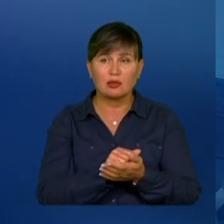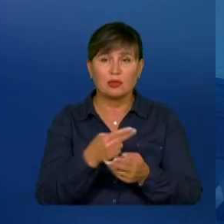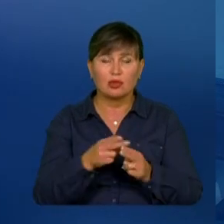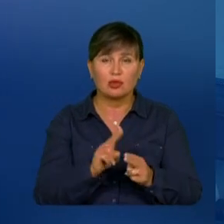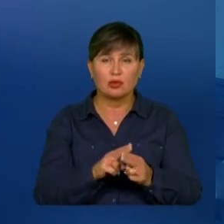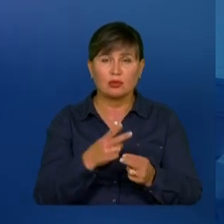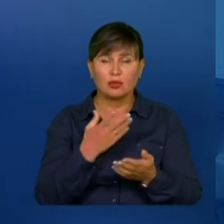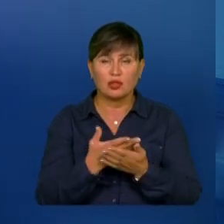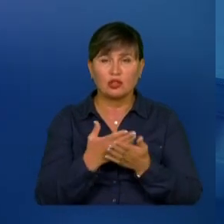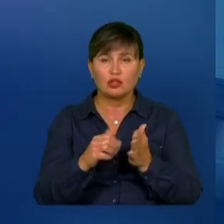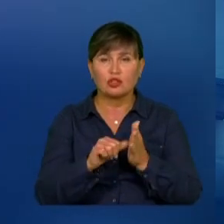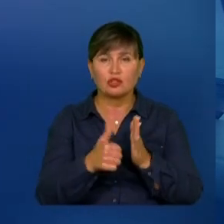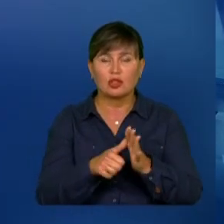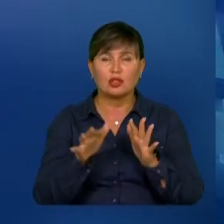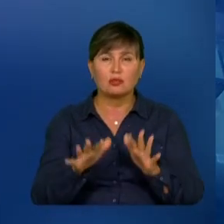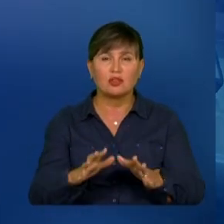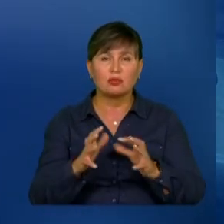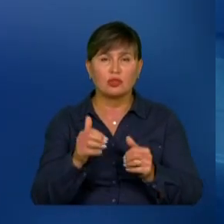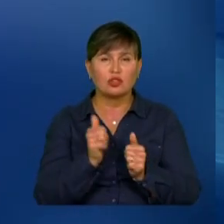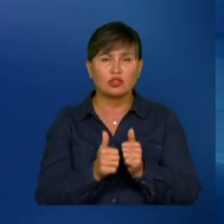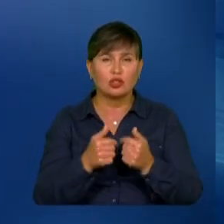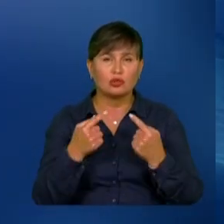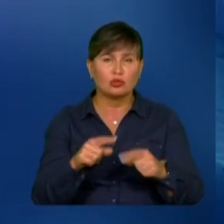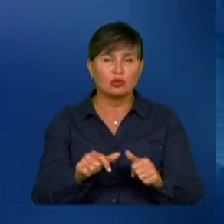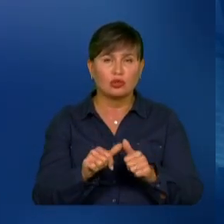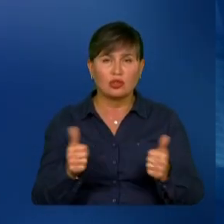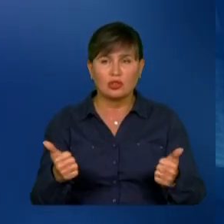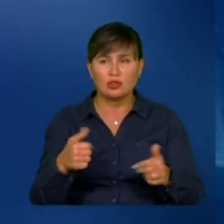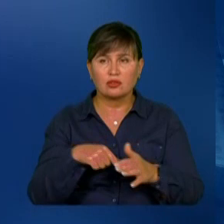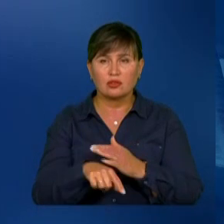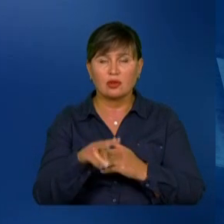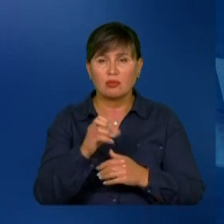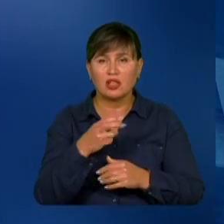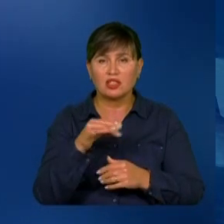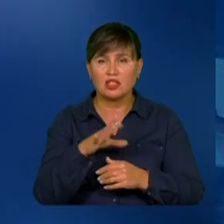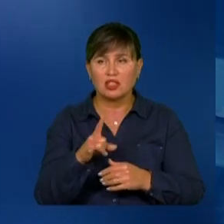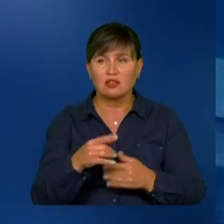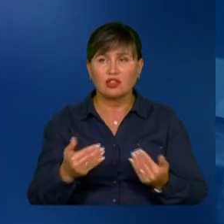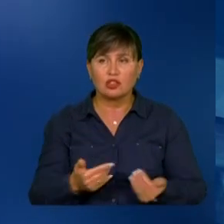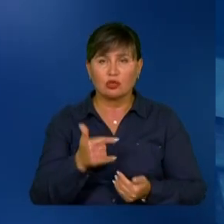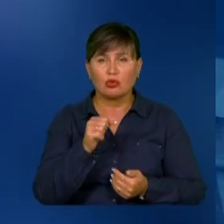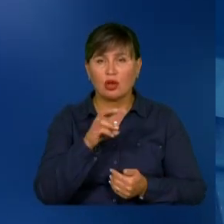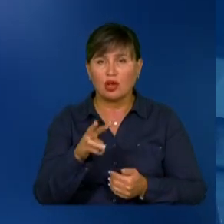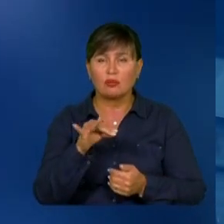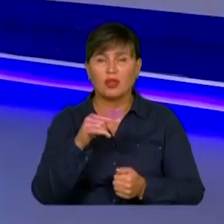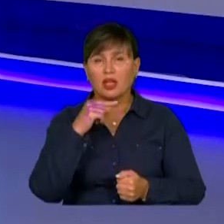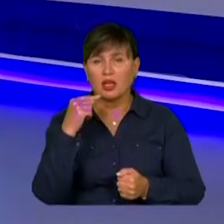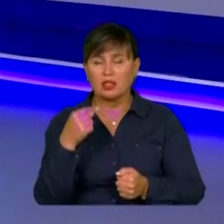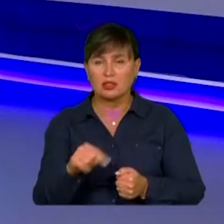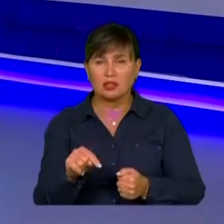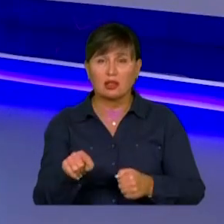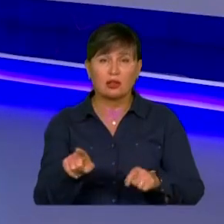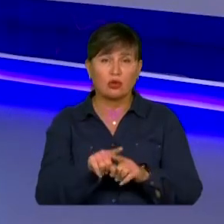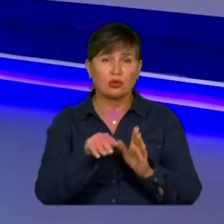показателю 16 место в мире. Чаще других разводятся на тропических Мальдивах, жители Гуама и соседней России.